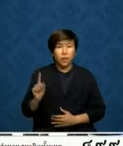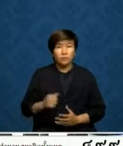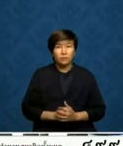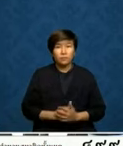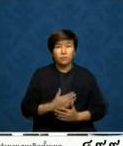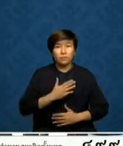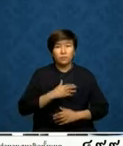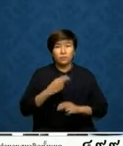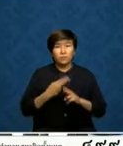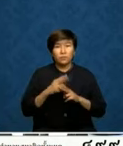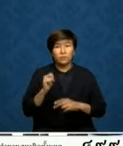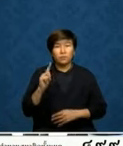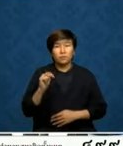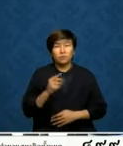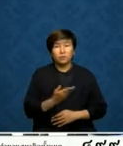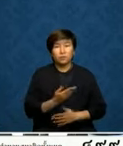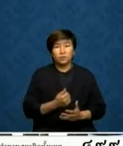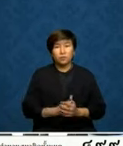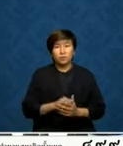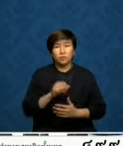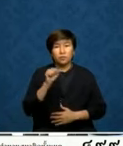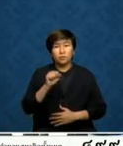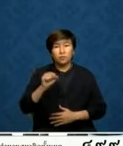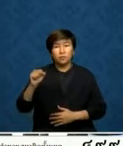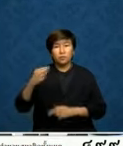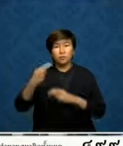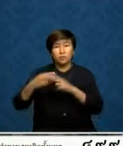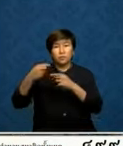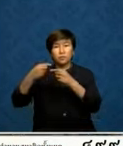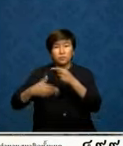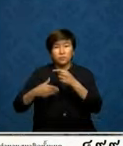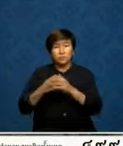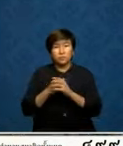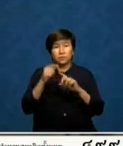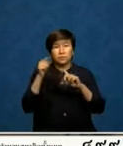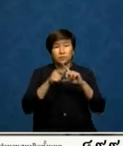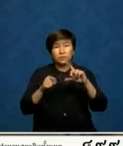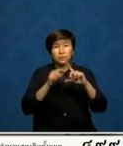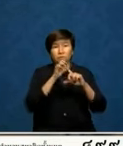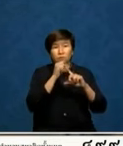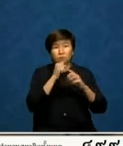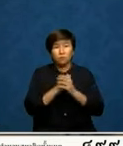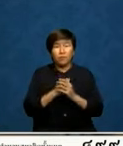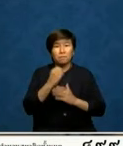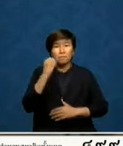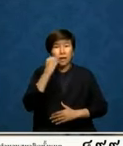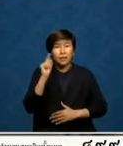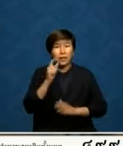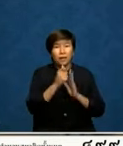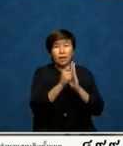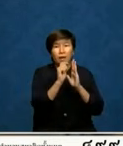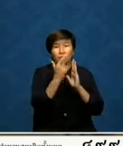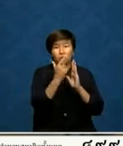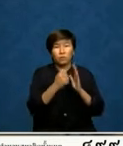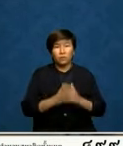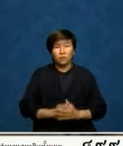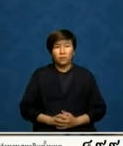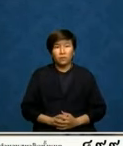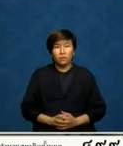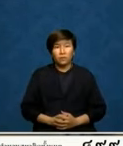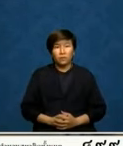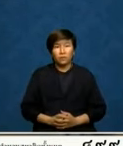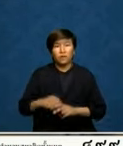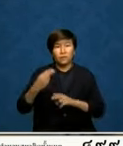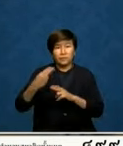ารพผมณัฐวุฒิบัวประทุมผู้แทนราษฎรแบบบัญชีรายชื่อพรรคก้าวไกลคนจังหวัดอ่างทองผมย้ำนะครับผู้แทนราษฎรแบ